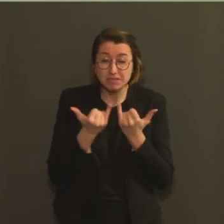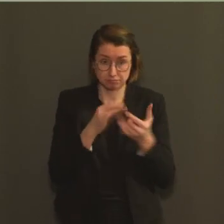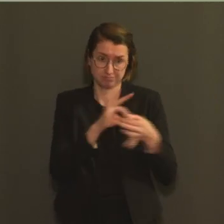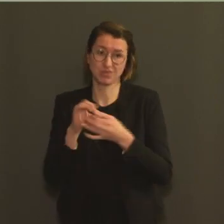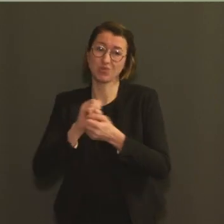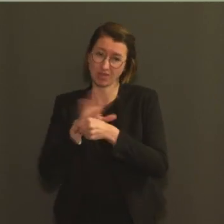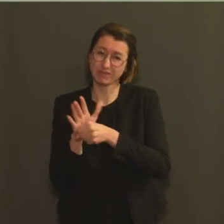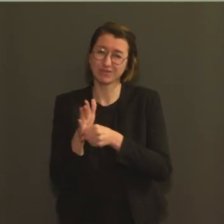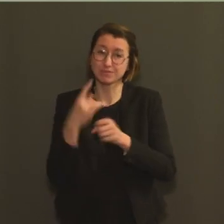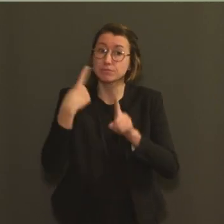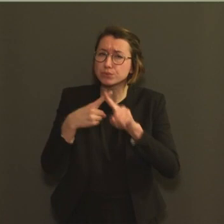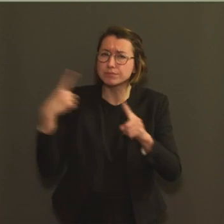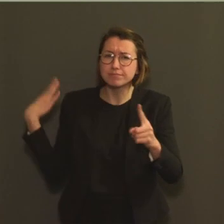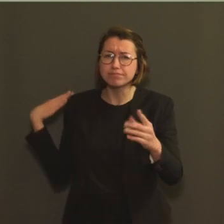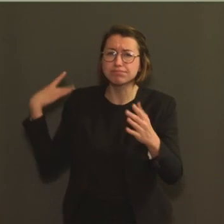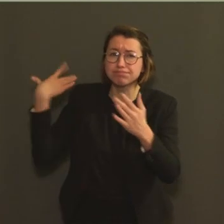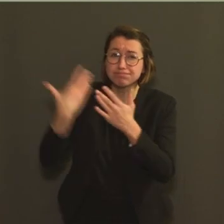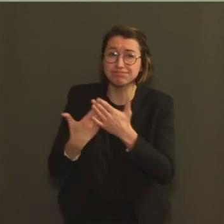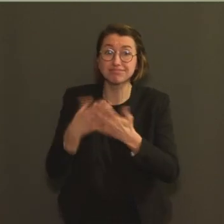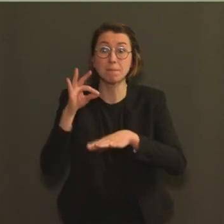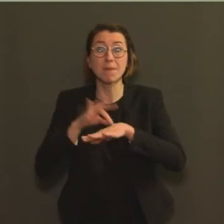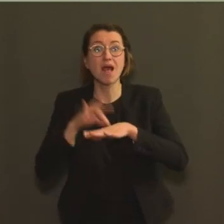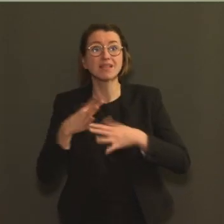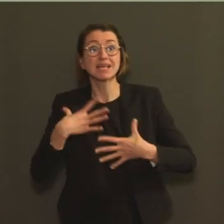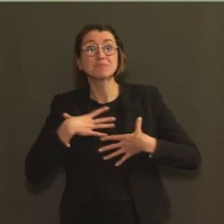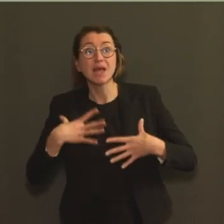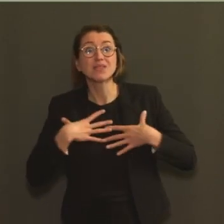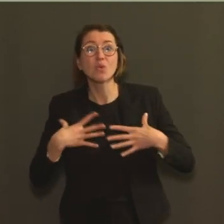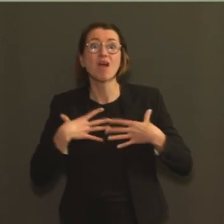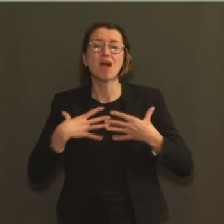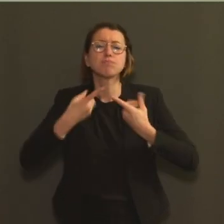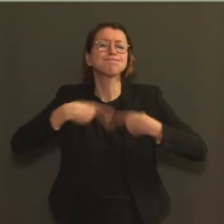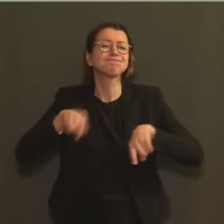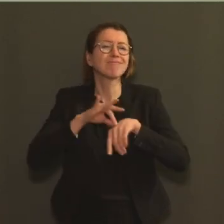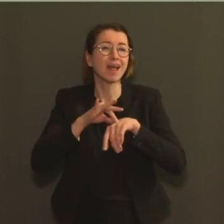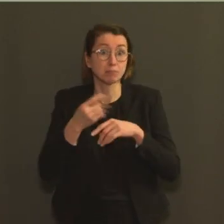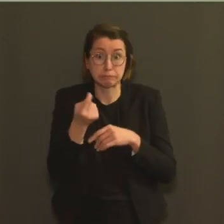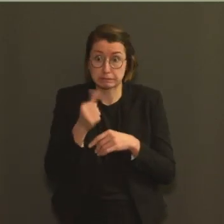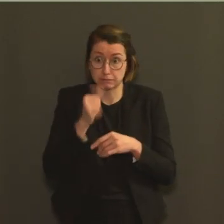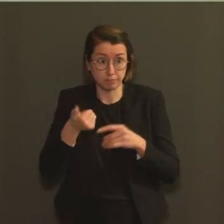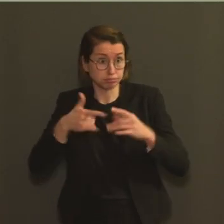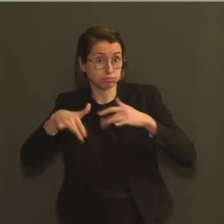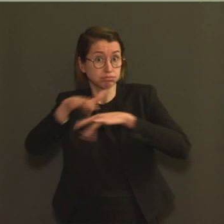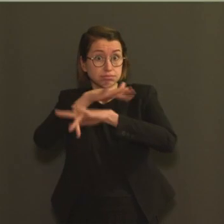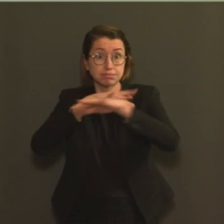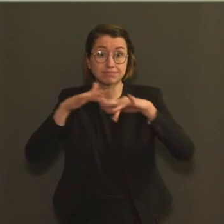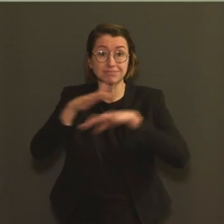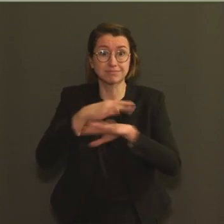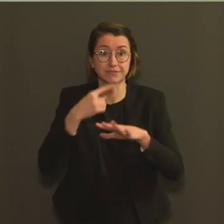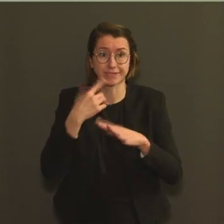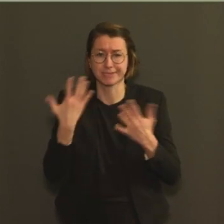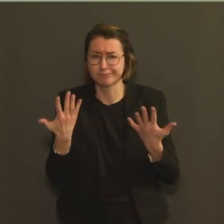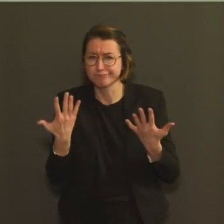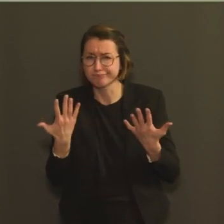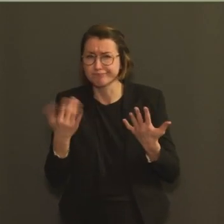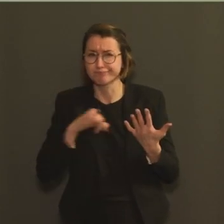respiratoires circulent, pratiquement aucun virus grippal, et que donc par définition, tout symptôme des voies respiratoires,